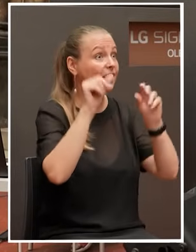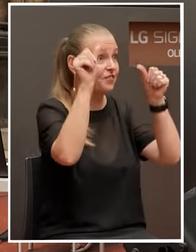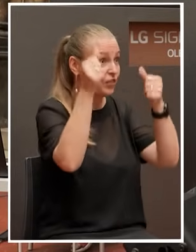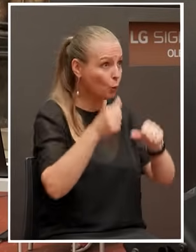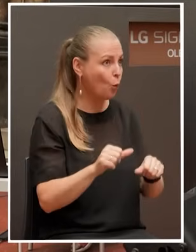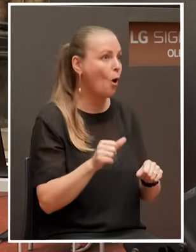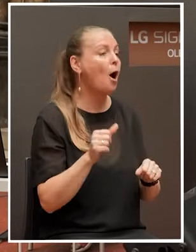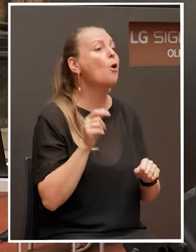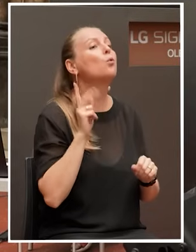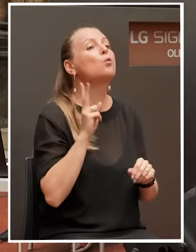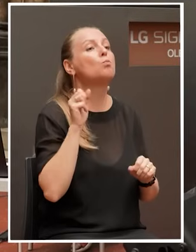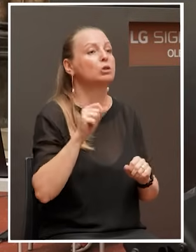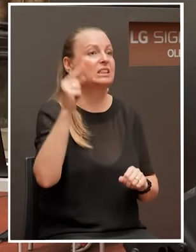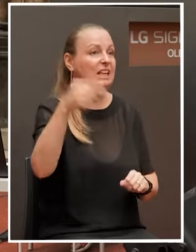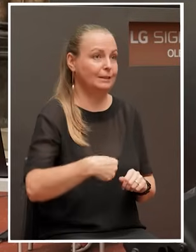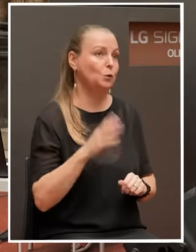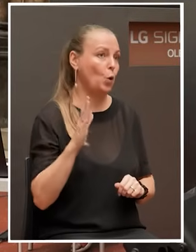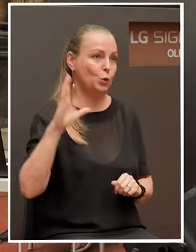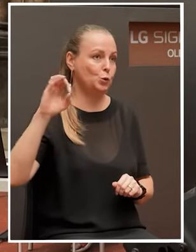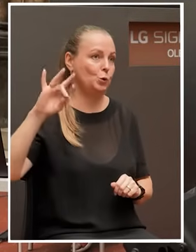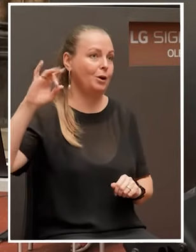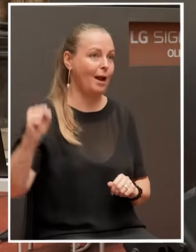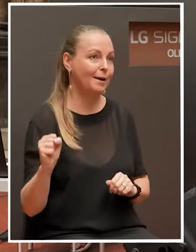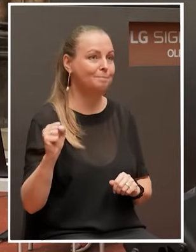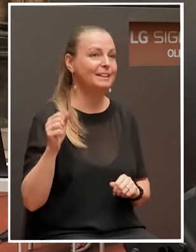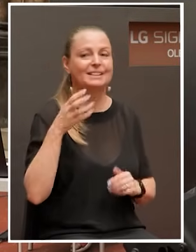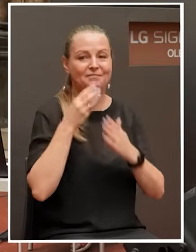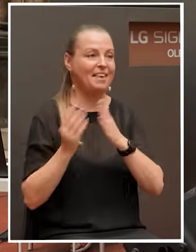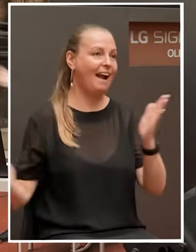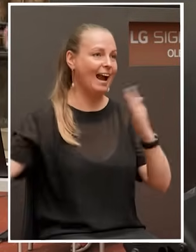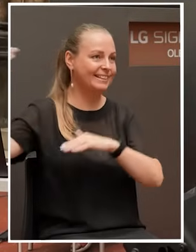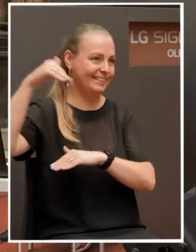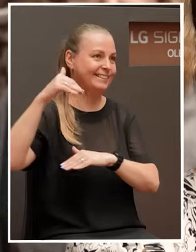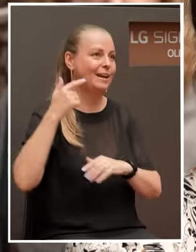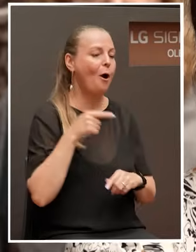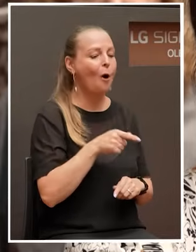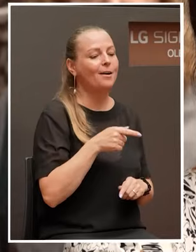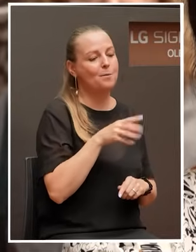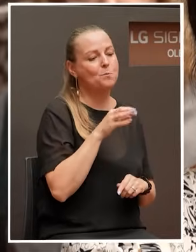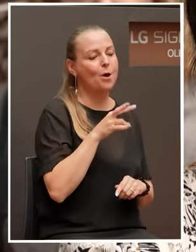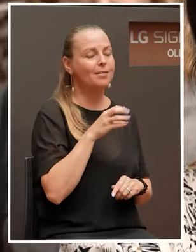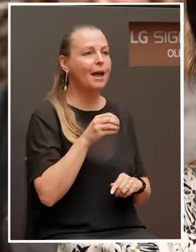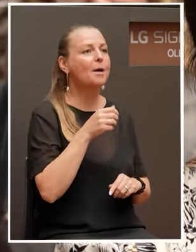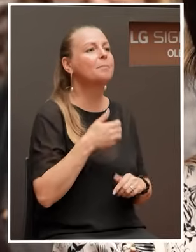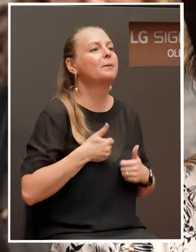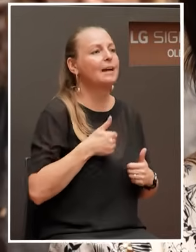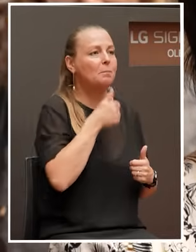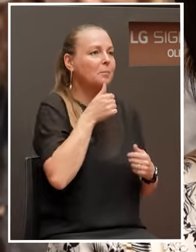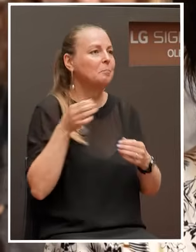подозреваю, мог только Жорж Сюра со своей прогулкой на Гранжат. Он как-то пытается примерить себя вот к